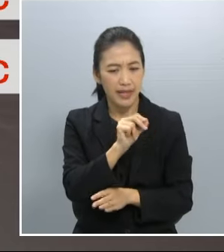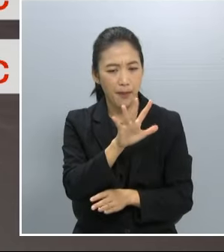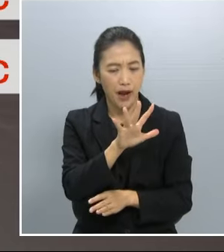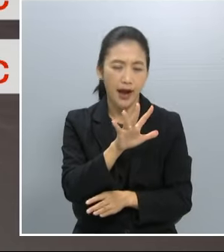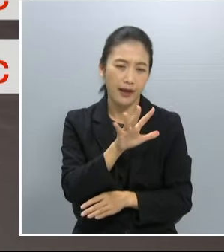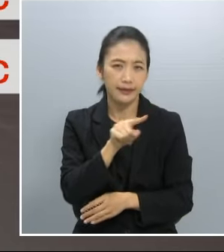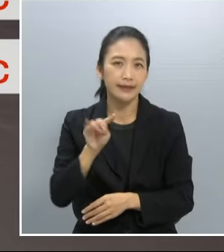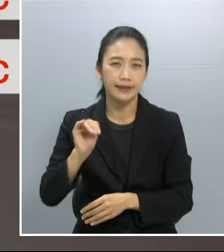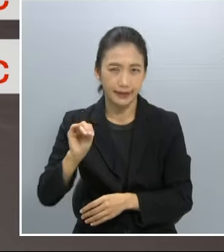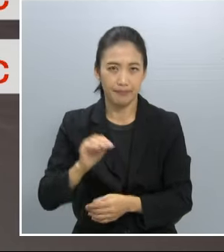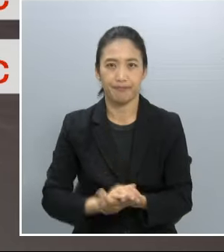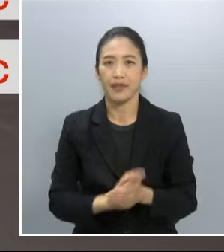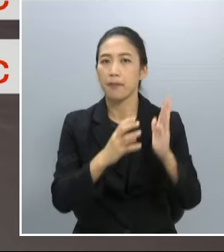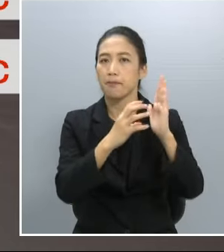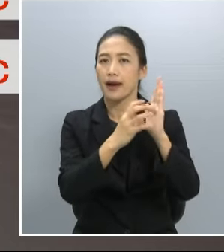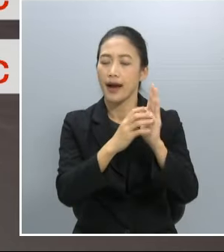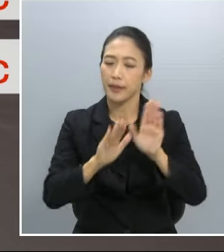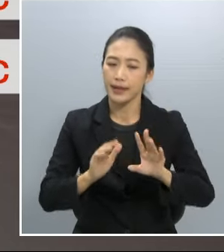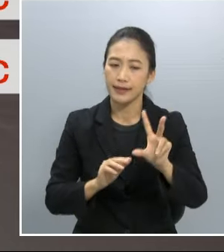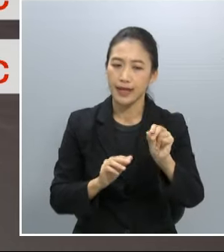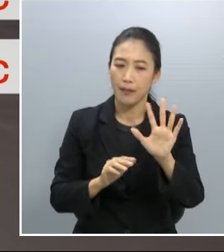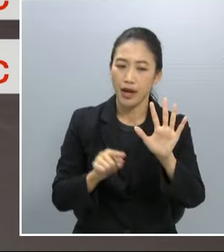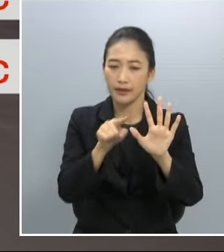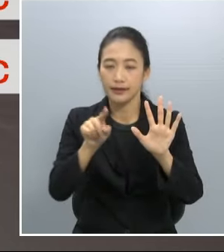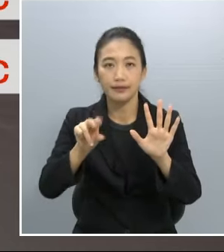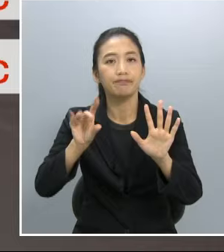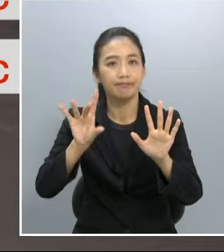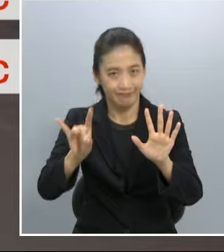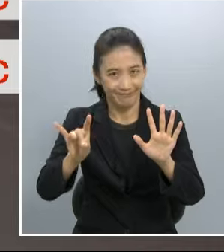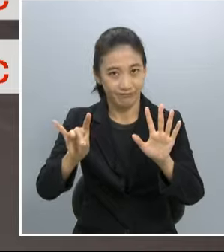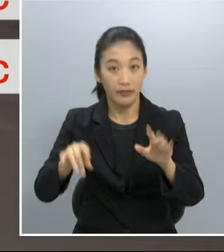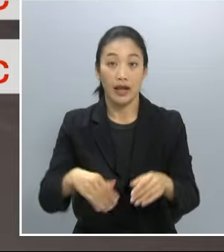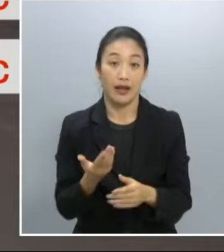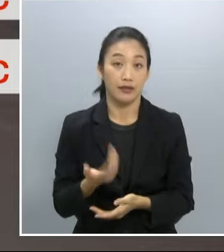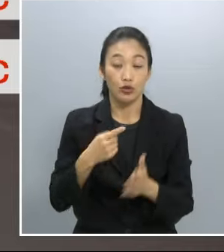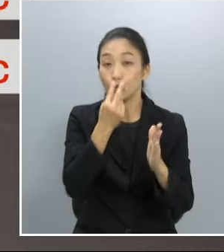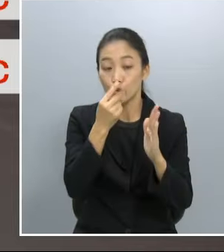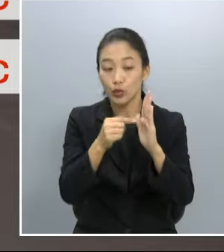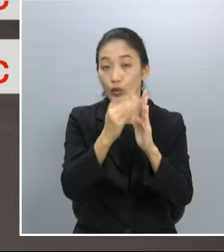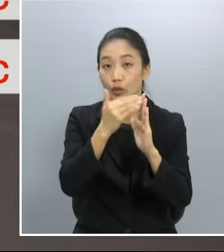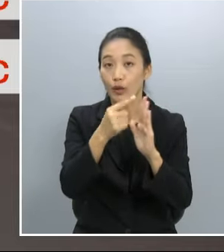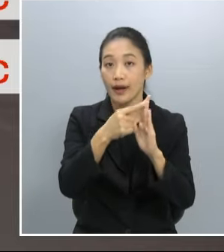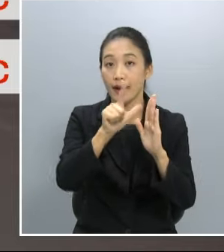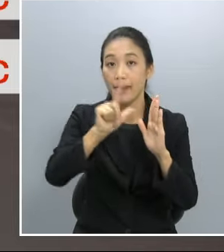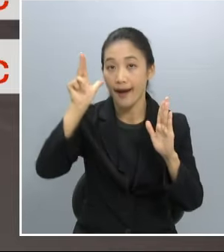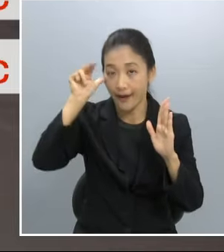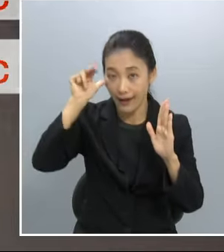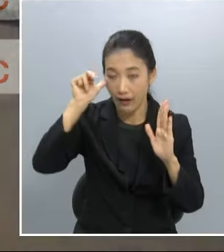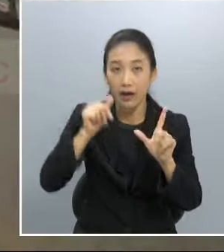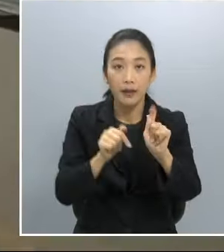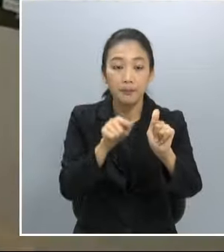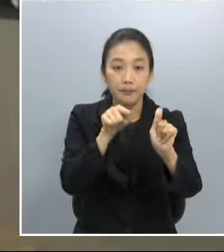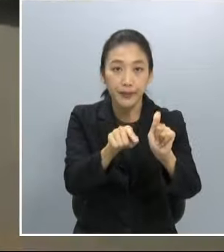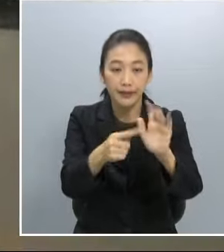กลาง 35-38ย้อนกลับไปที่ลำปางโดยเฉพาะอำเภอเถินซึ่งปรากฏ